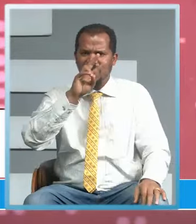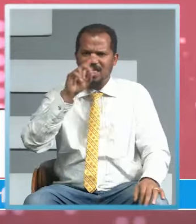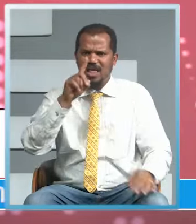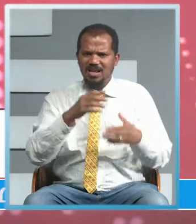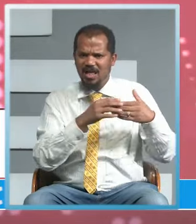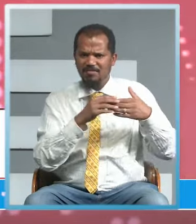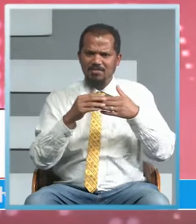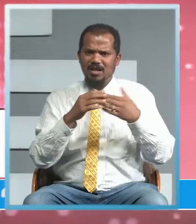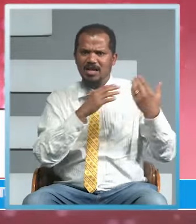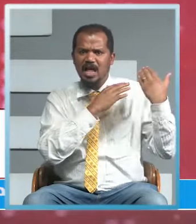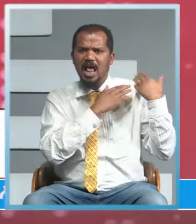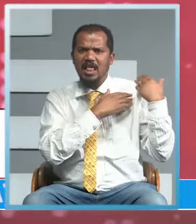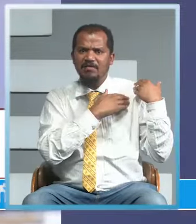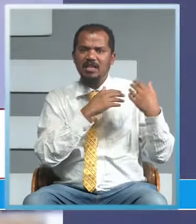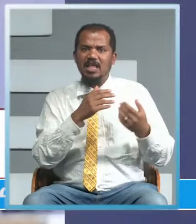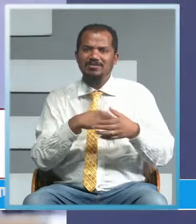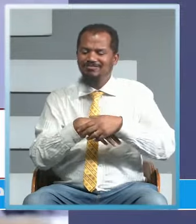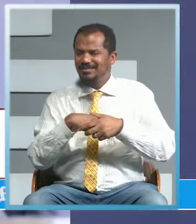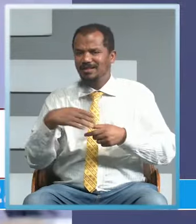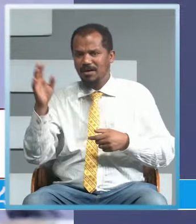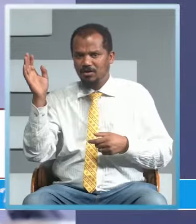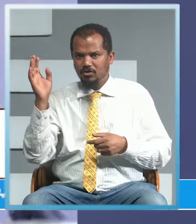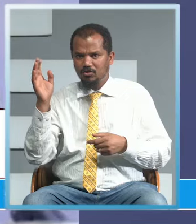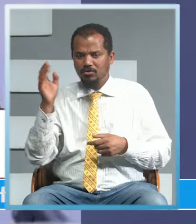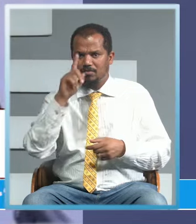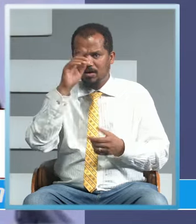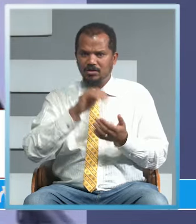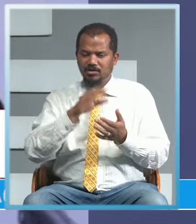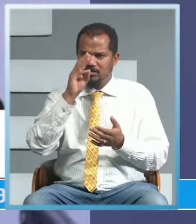የተሳተፉ 21 አመራሮች ከኃላፊነታቸው እንደተነሱ ጠቅሰው